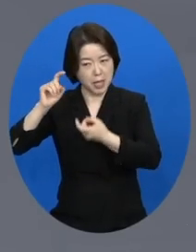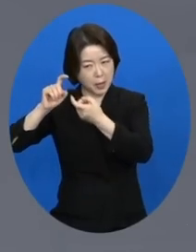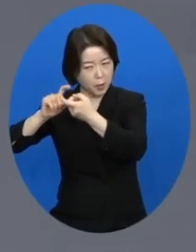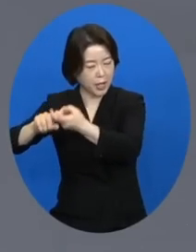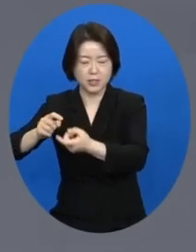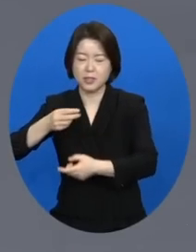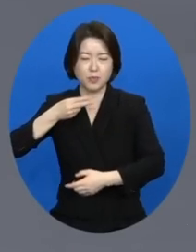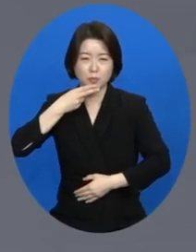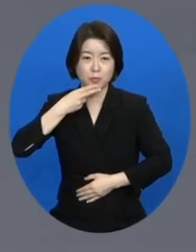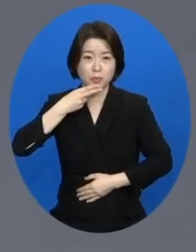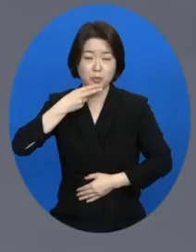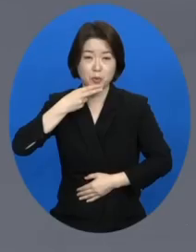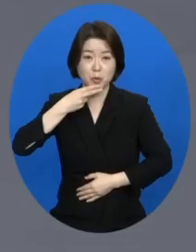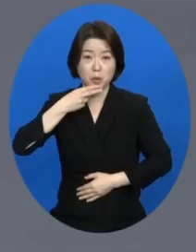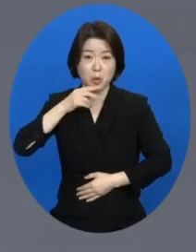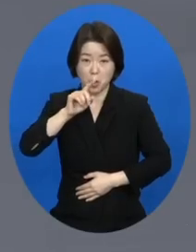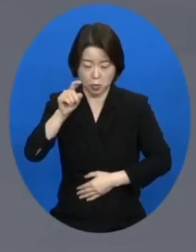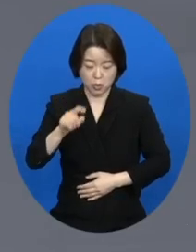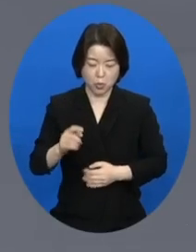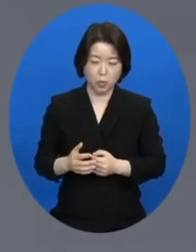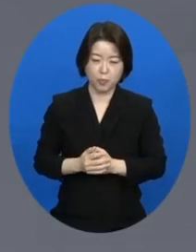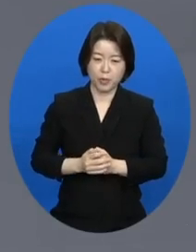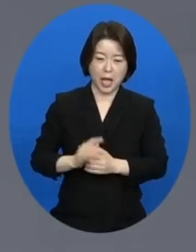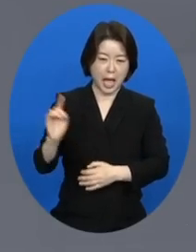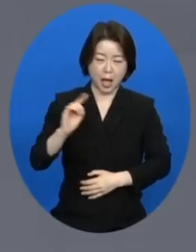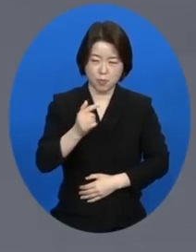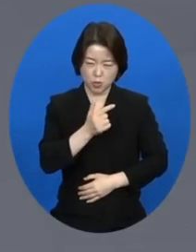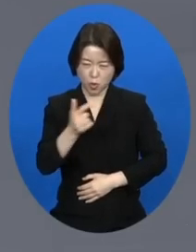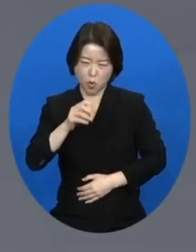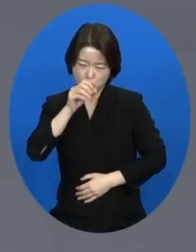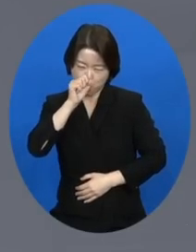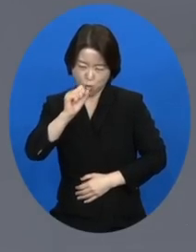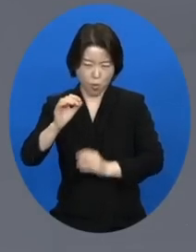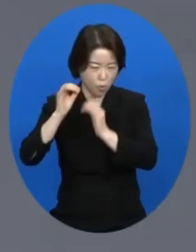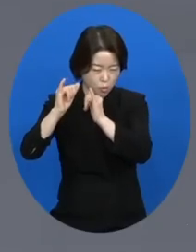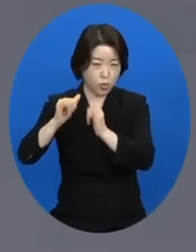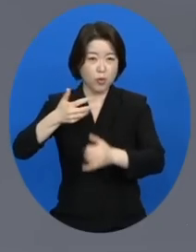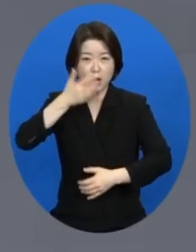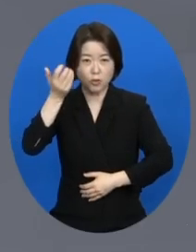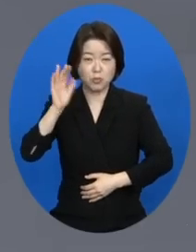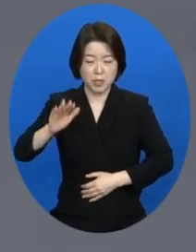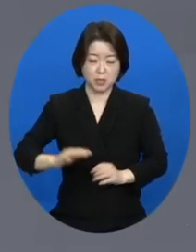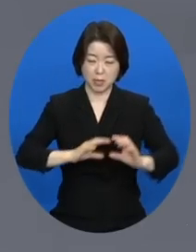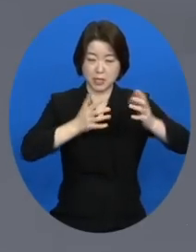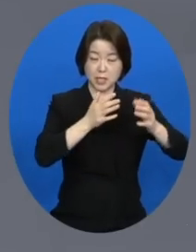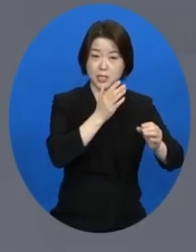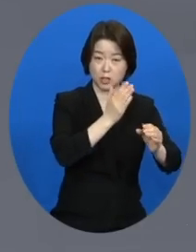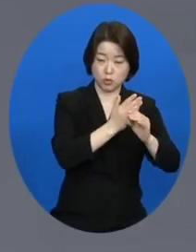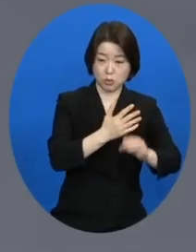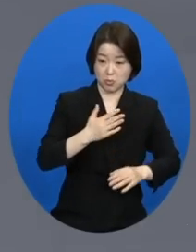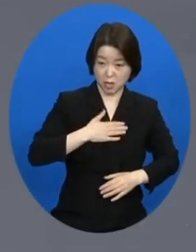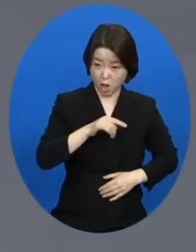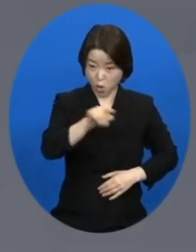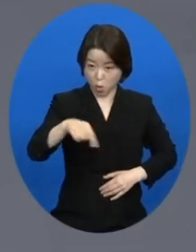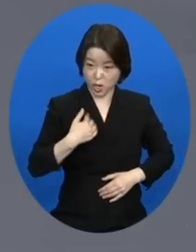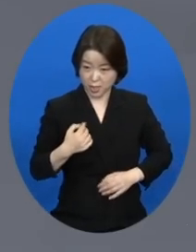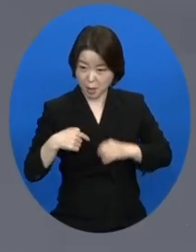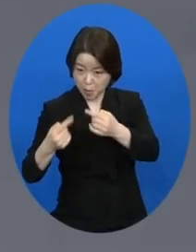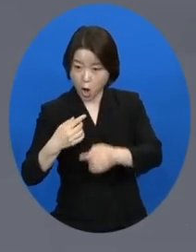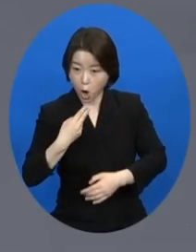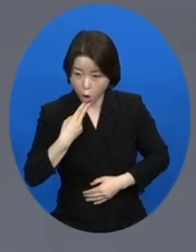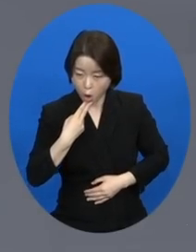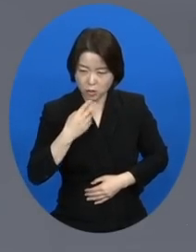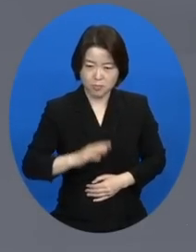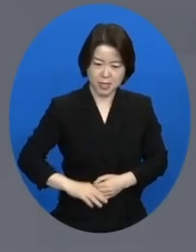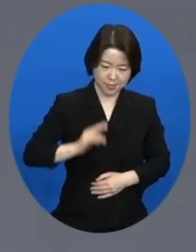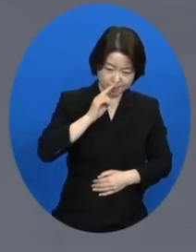없습니다. 설령 아무리 원대한 꿈이라고 하더라도 세상은 그 중심에 내가 없으면